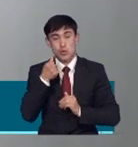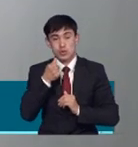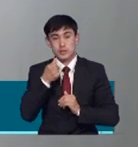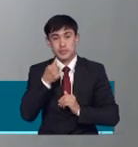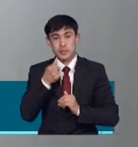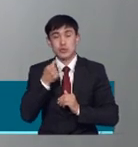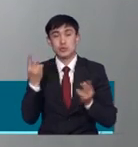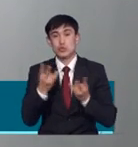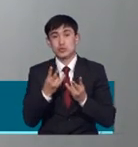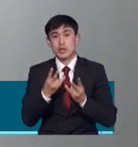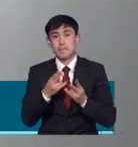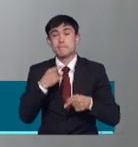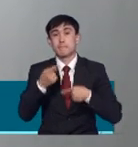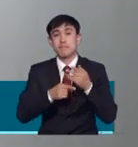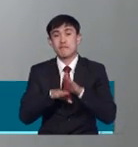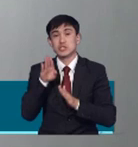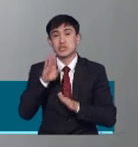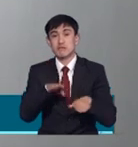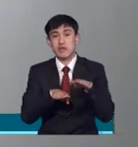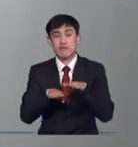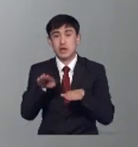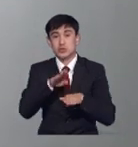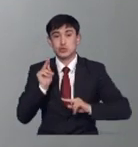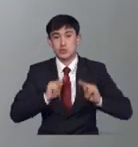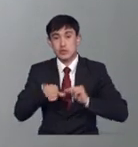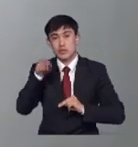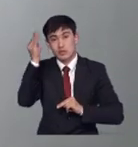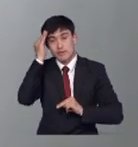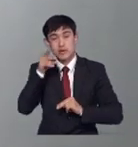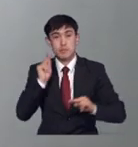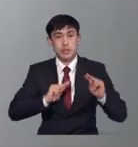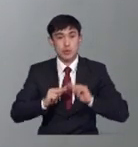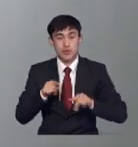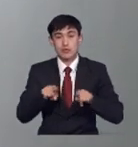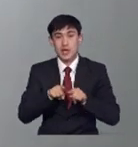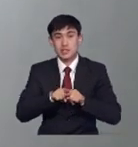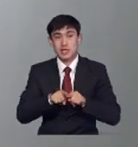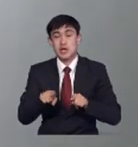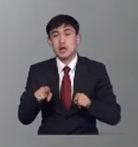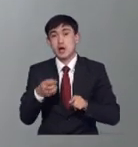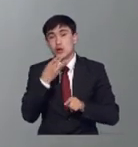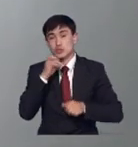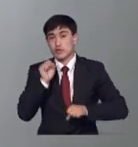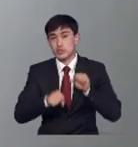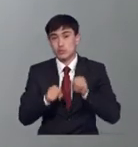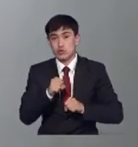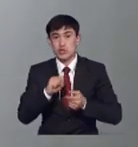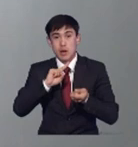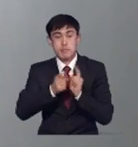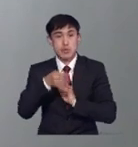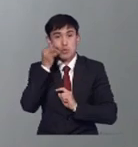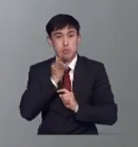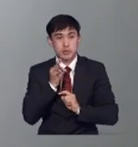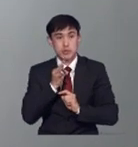годы нужно беспрерывно повышать квалификацию и навыки педагогов а также как раз-таки хорошая Возможность обмена